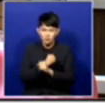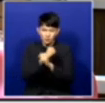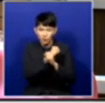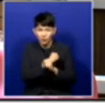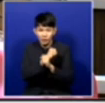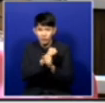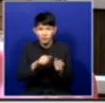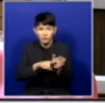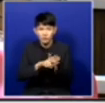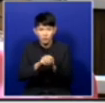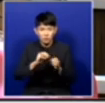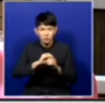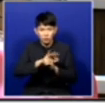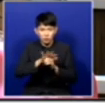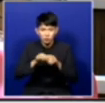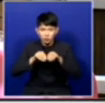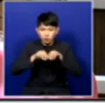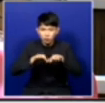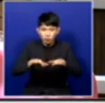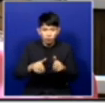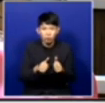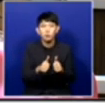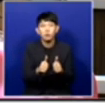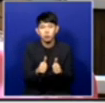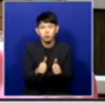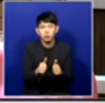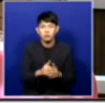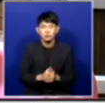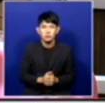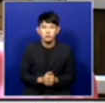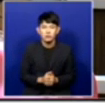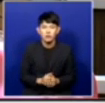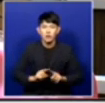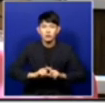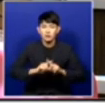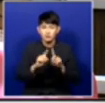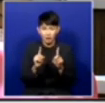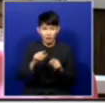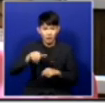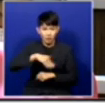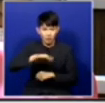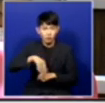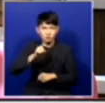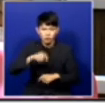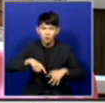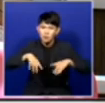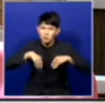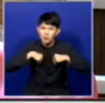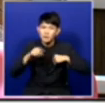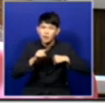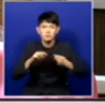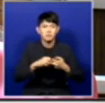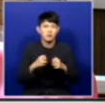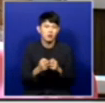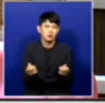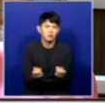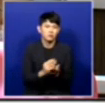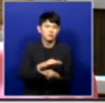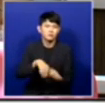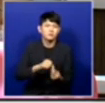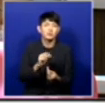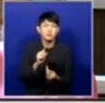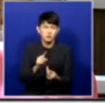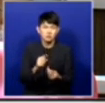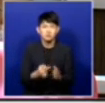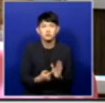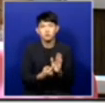าดเป็นผลอย่างน่าพอใจก็ตามแต่สิ่งที่หลีกเลี่ยงไม่ได้ครับท่านประธานคือผลกระทบทางด้านเศรษฐกิจโดยเฉ